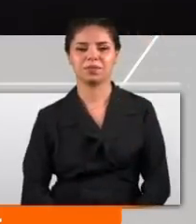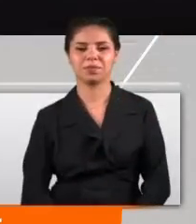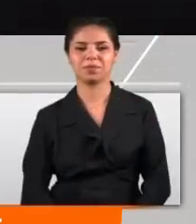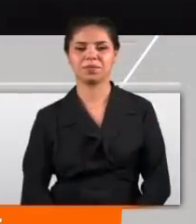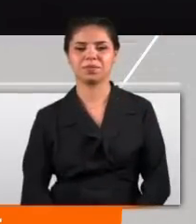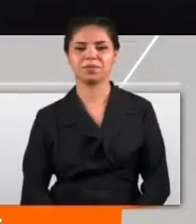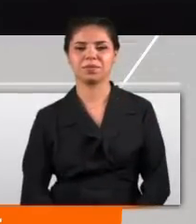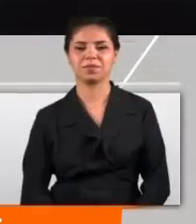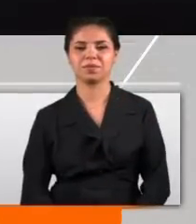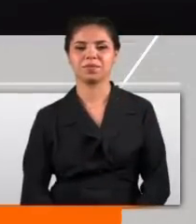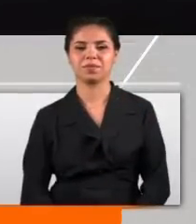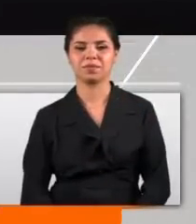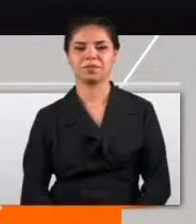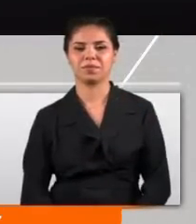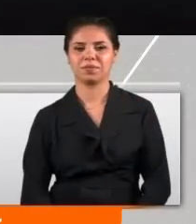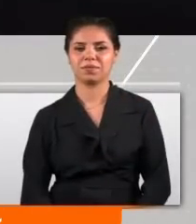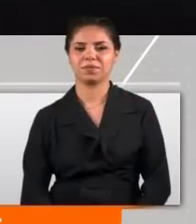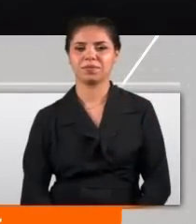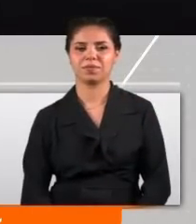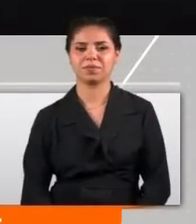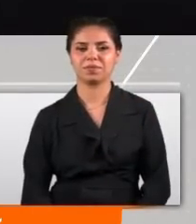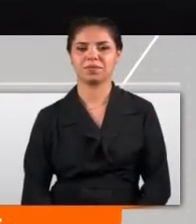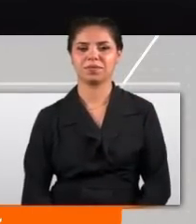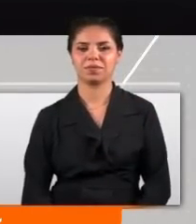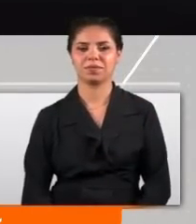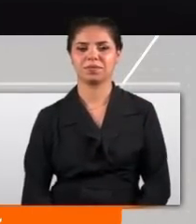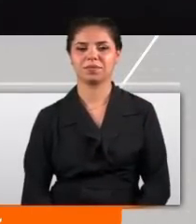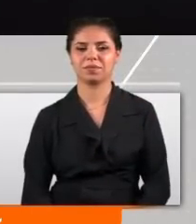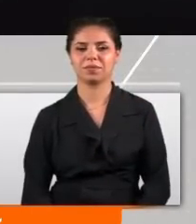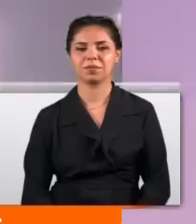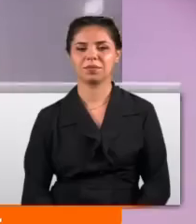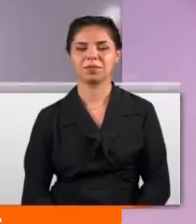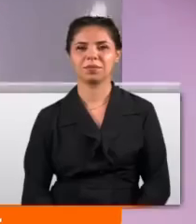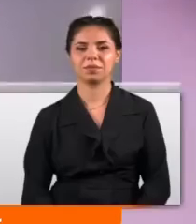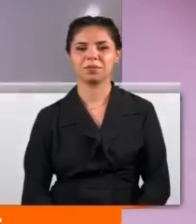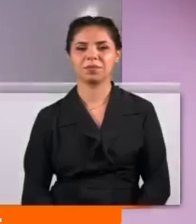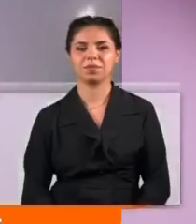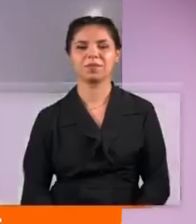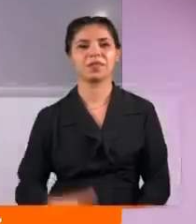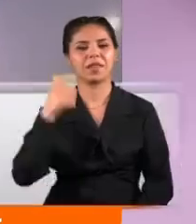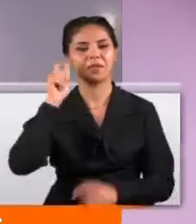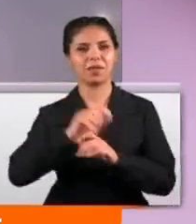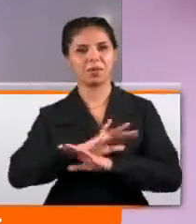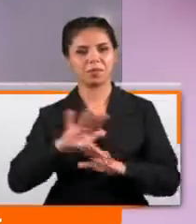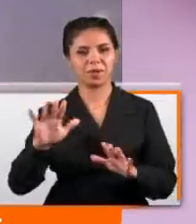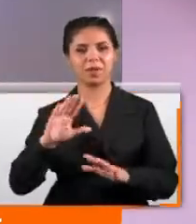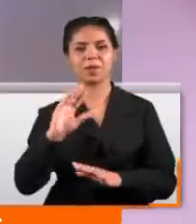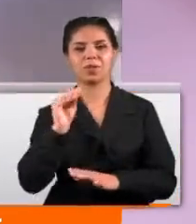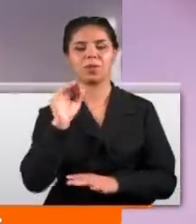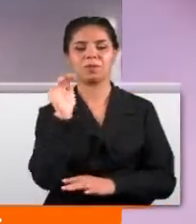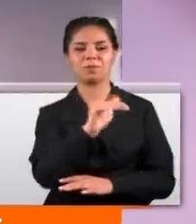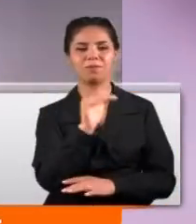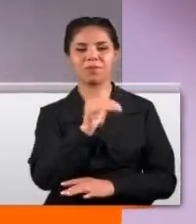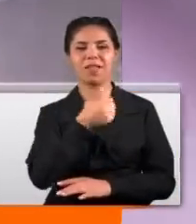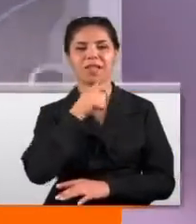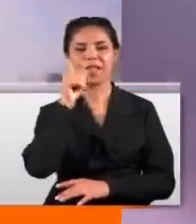onu serdik. Bu süre zarfında dükkana gidenler gelenler oldu. Tabii çocuk orada uyuyor halindeydi. Telefonu tamir edilince çocuğunu uyandıran